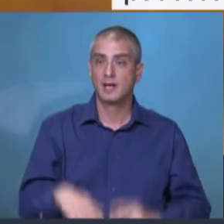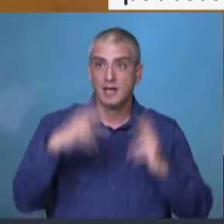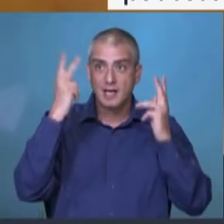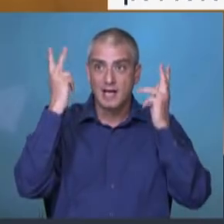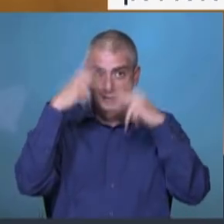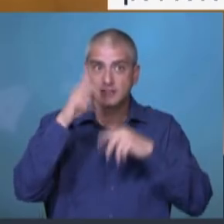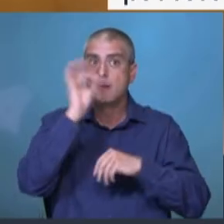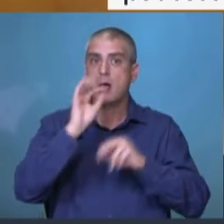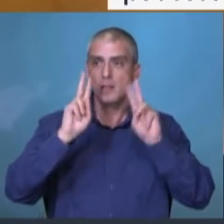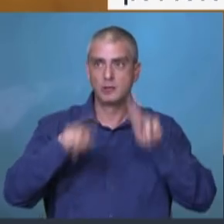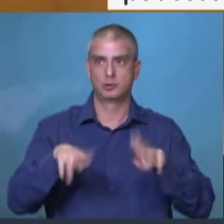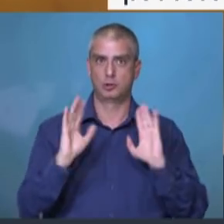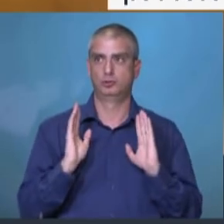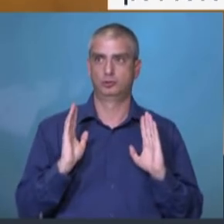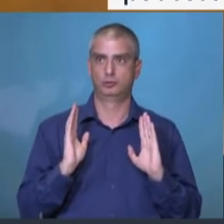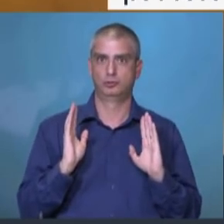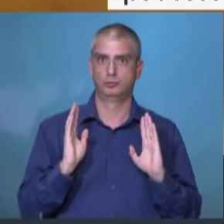ברג'ום פוברג'וס.